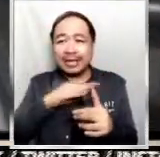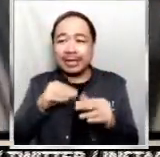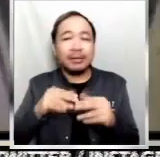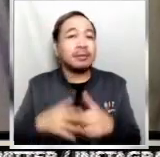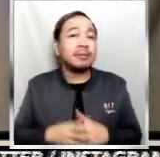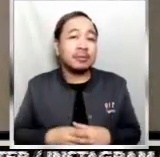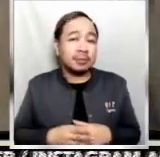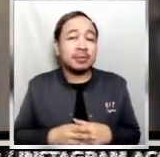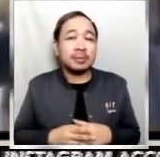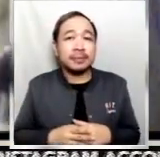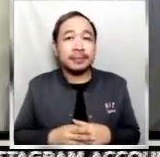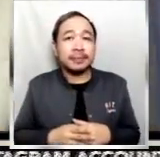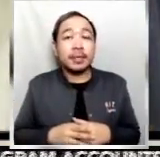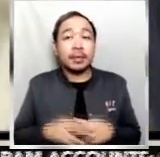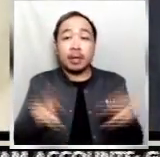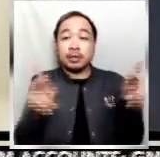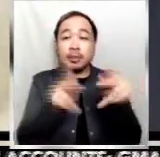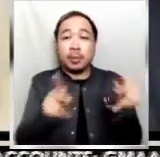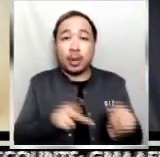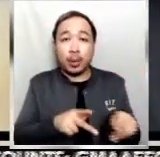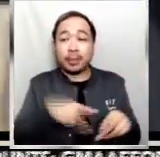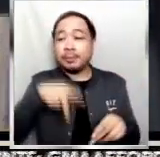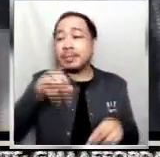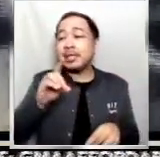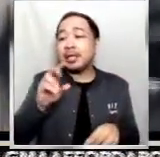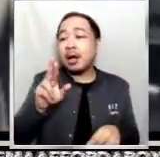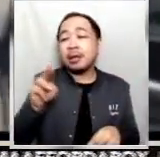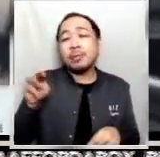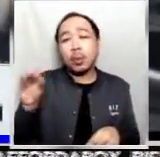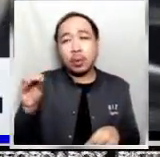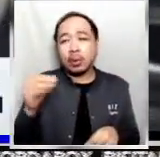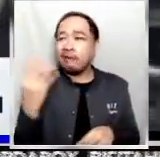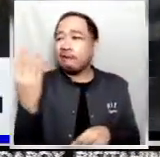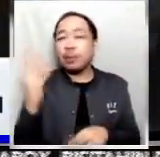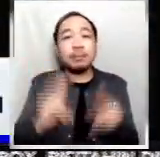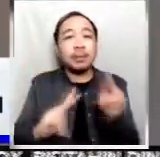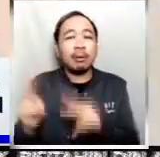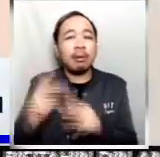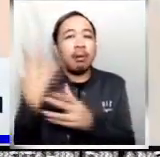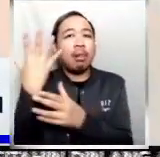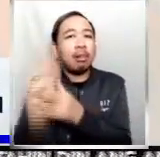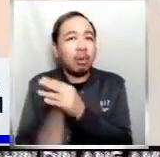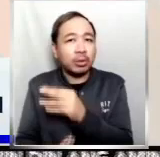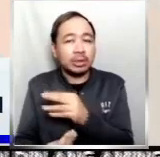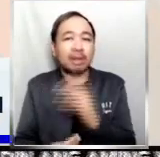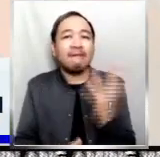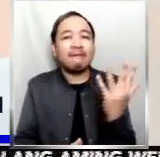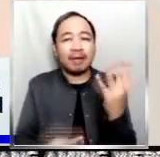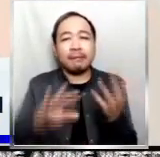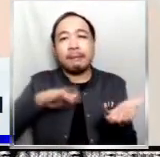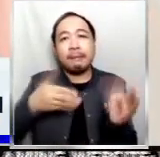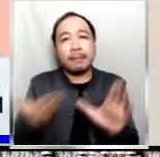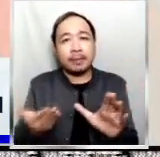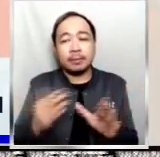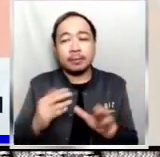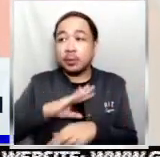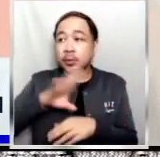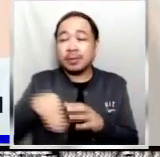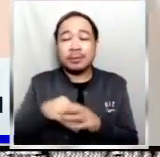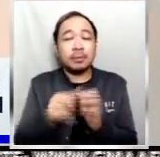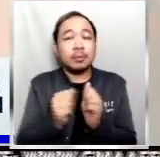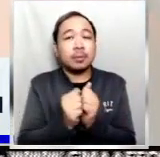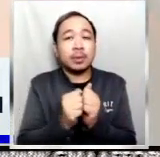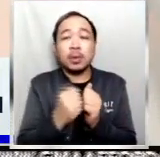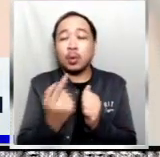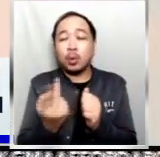Ayon sa Palawan PDRRMO, 4 ang nawawala habang 5 ang nasawi sa lugar. Kabilang dyan ang mag-asawang natagpuan sa